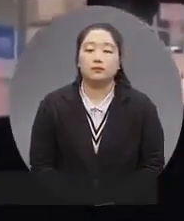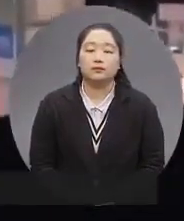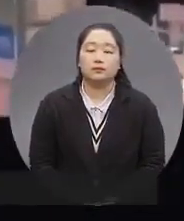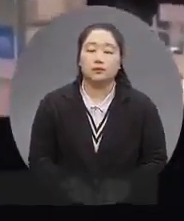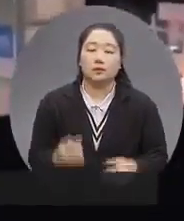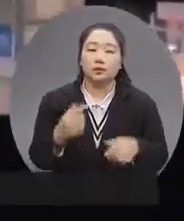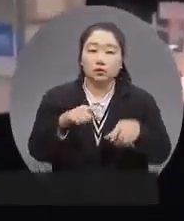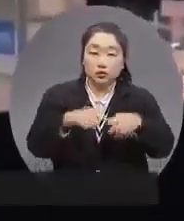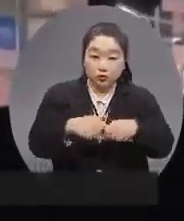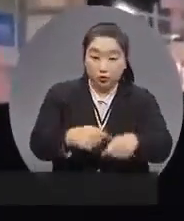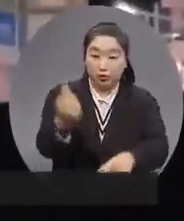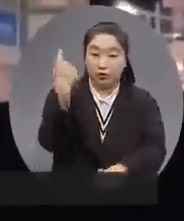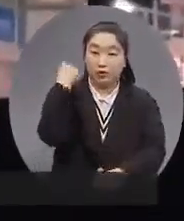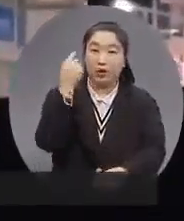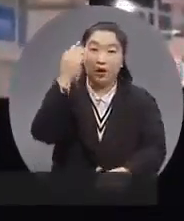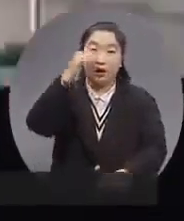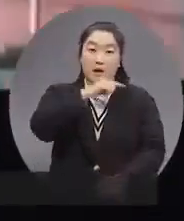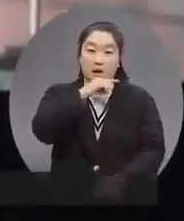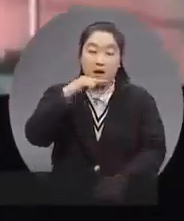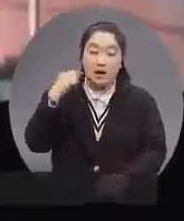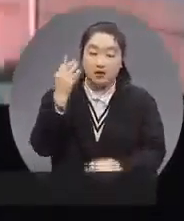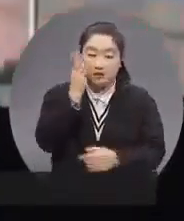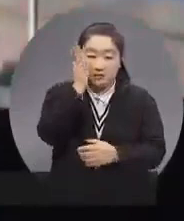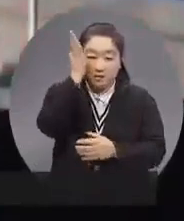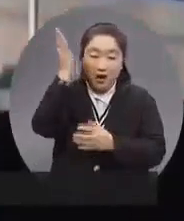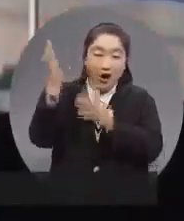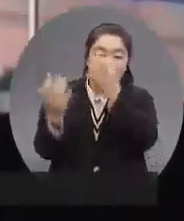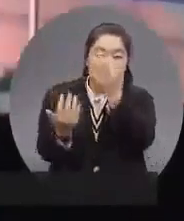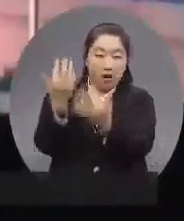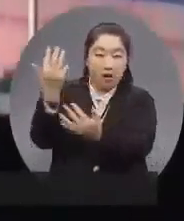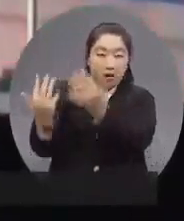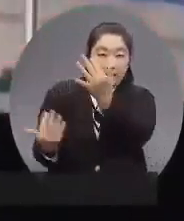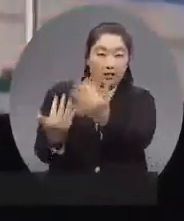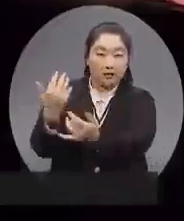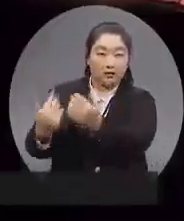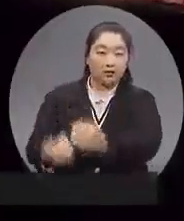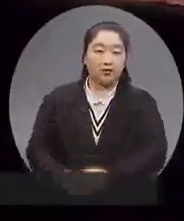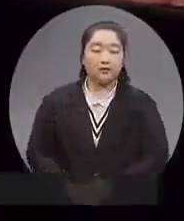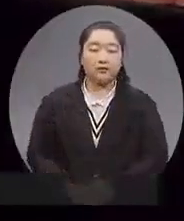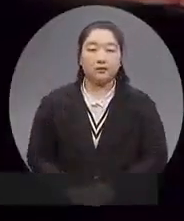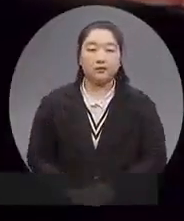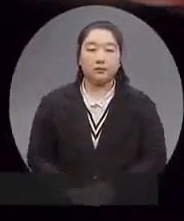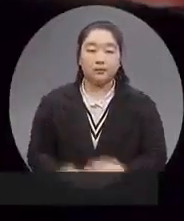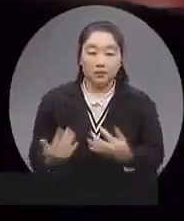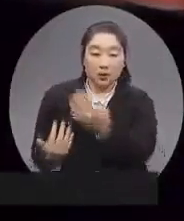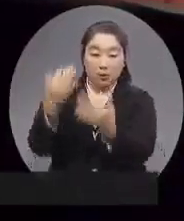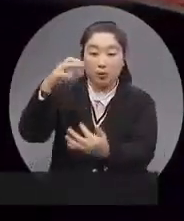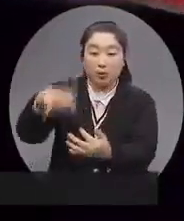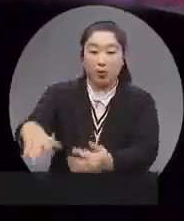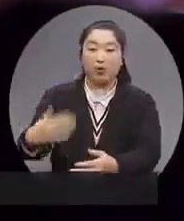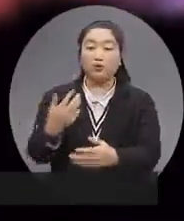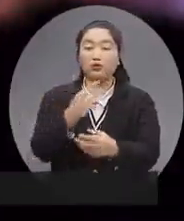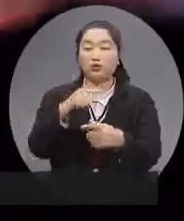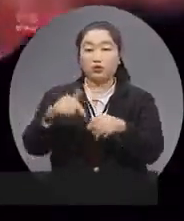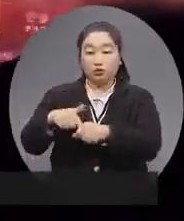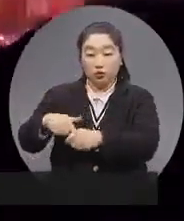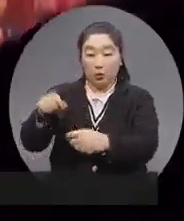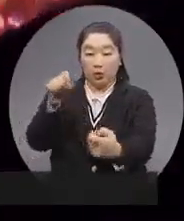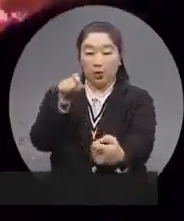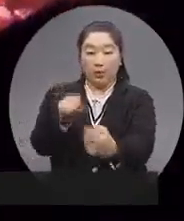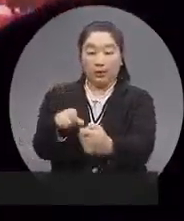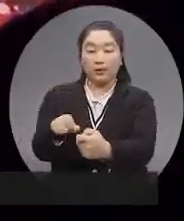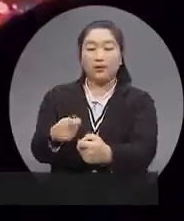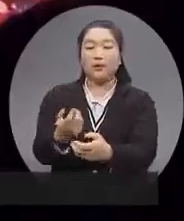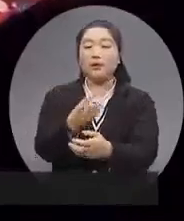주유소 뒤편에서 10벌건 화염과 검은 연기가 쉴새없이 솟구칩니다 불이 난 곳은 주유소와 맞붙은 제천시